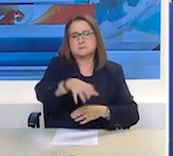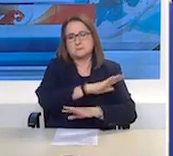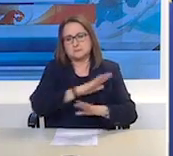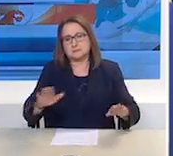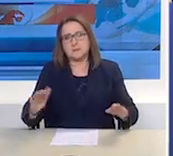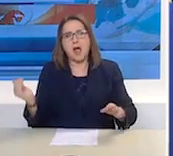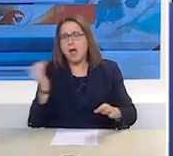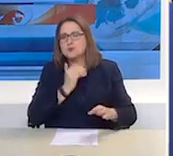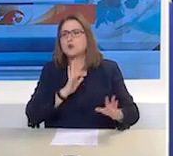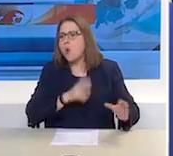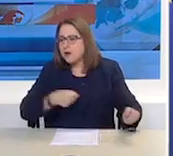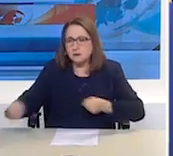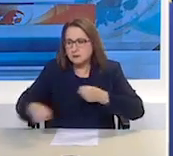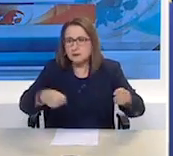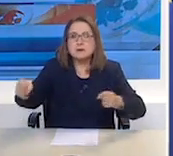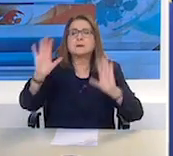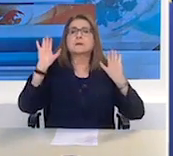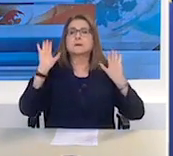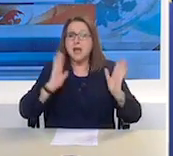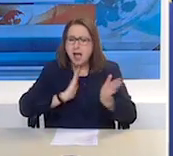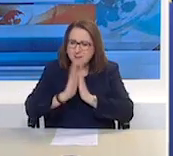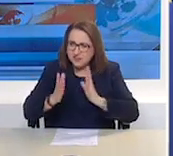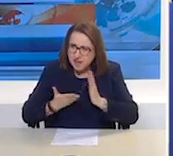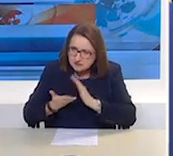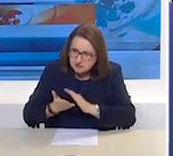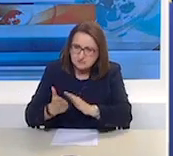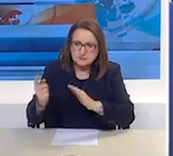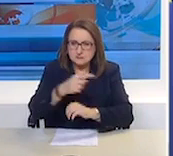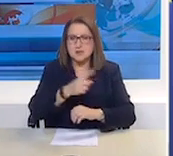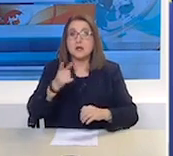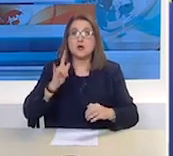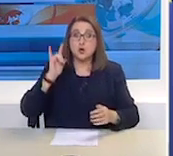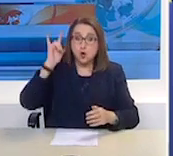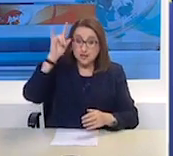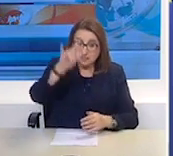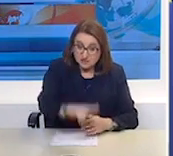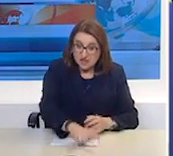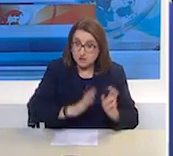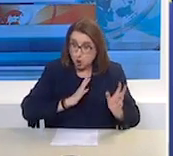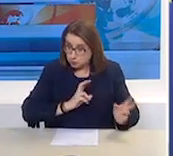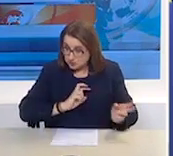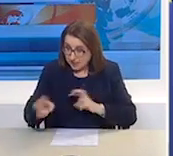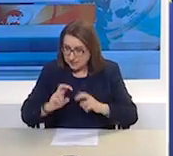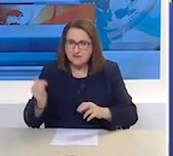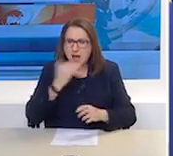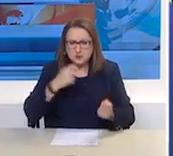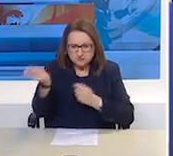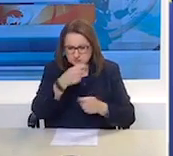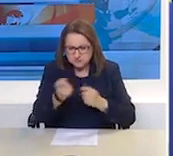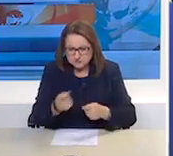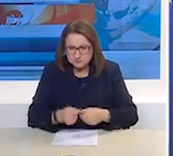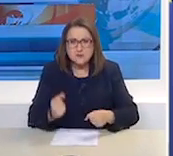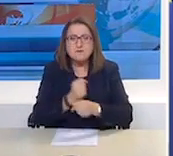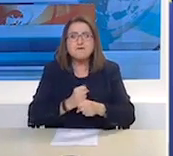καθαρισμό καμπίνας με ενισχυμένο πρόγραμμα αντισηψίας πριν παραδοθεί για τη συνέχιση των επόμενων πτήσεων. Συνεχίζοντας,